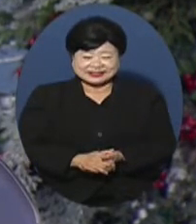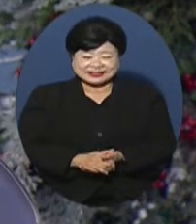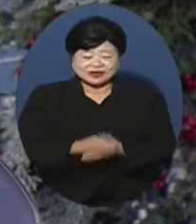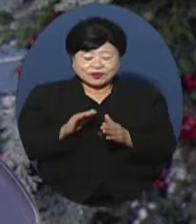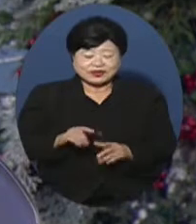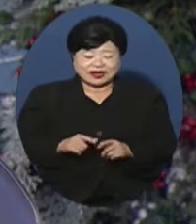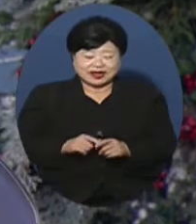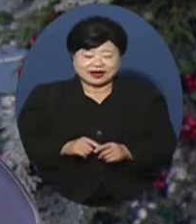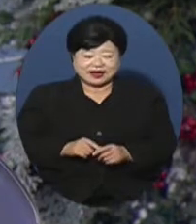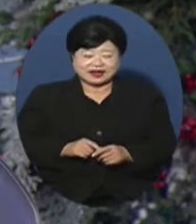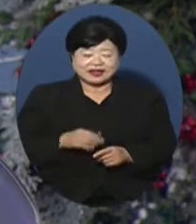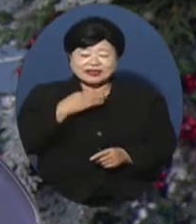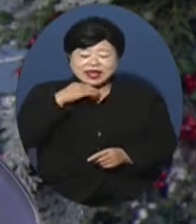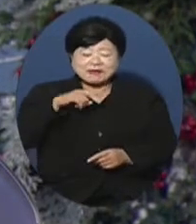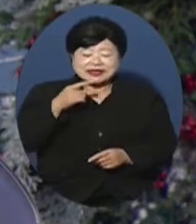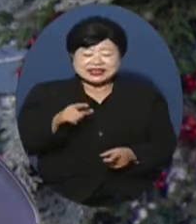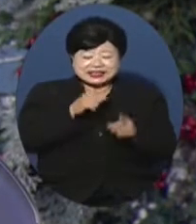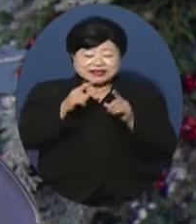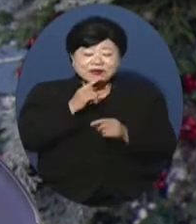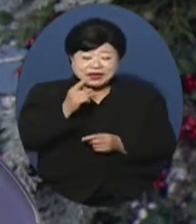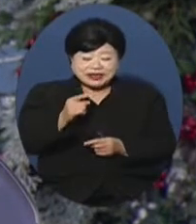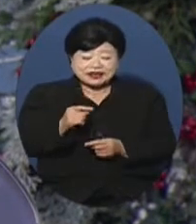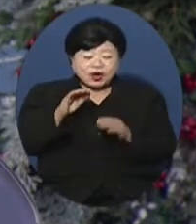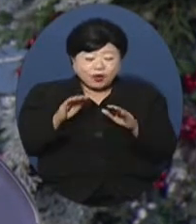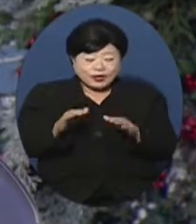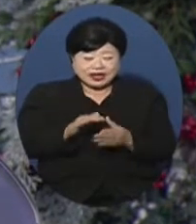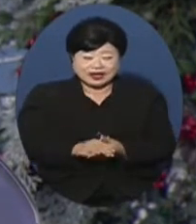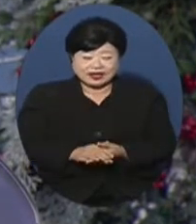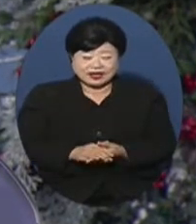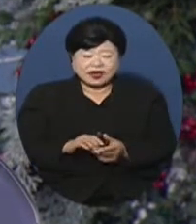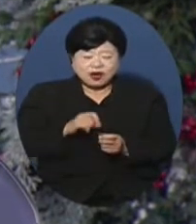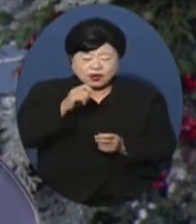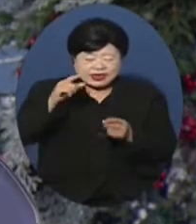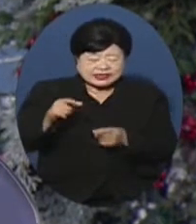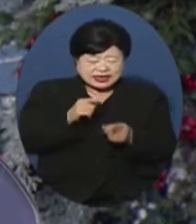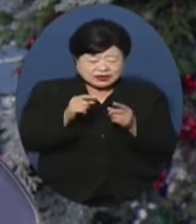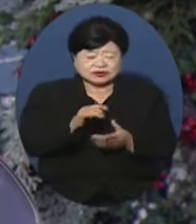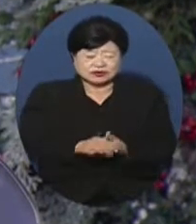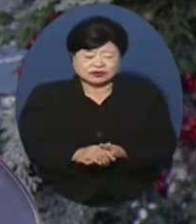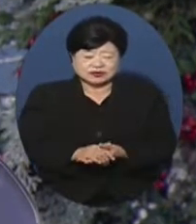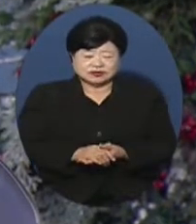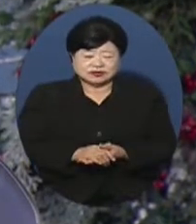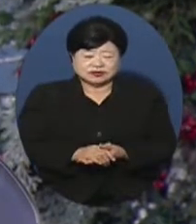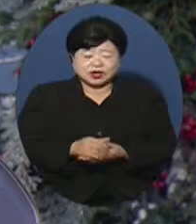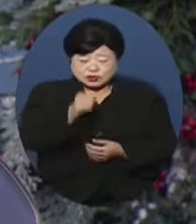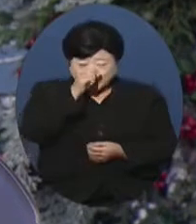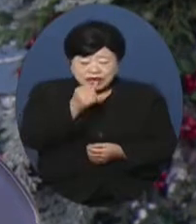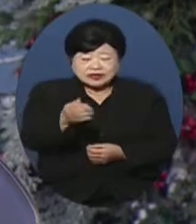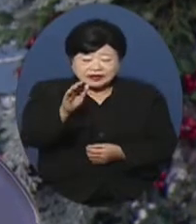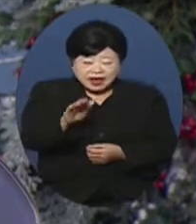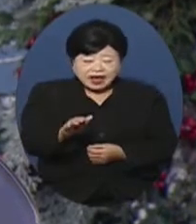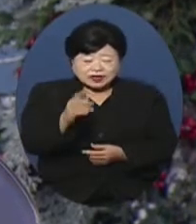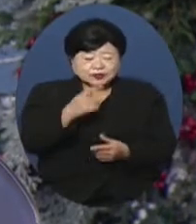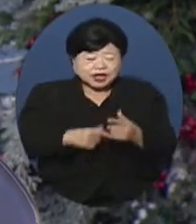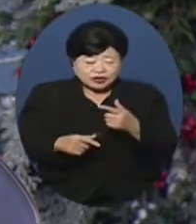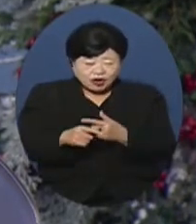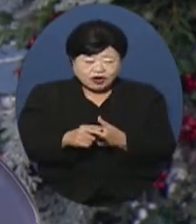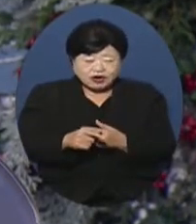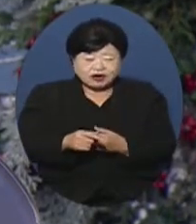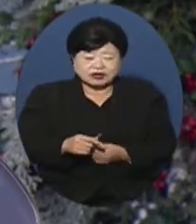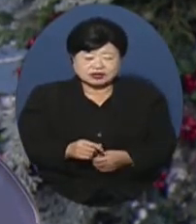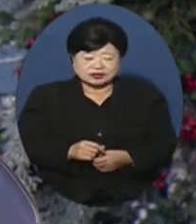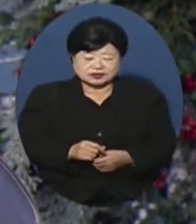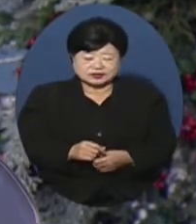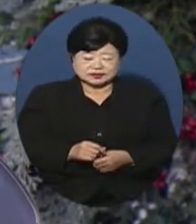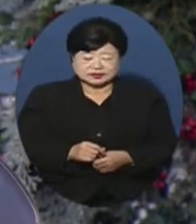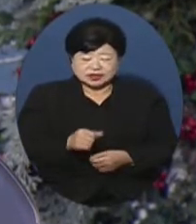오늘날 100세 시대라고 하는데 골에 자는 그 또 올해 좋지만은 그보다도 더 이